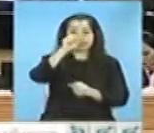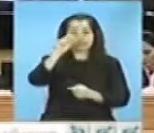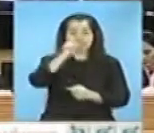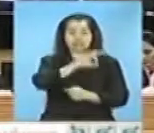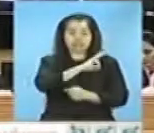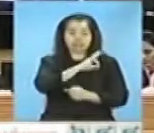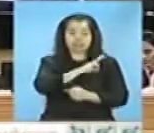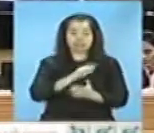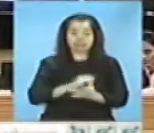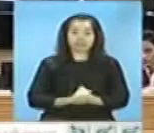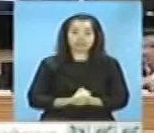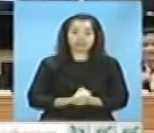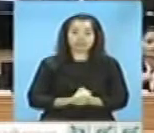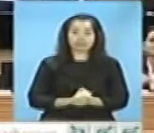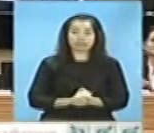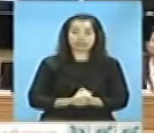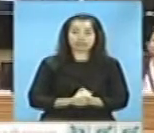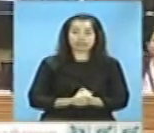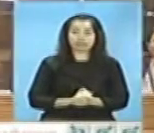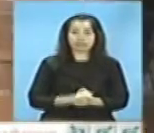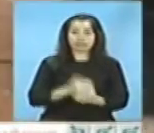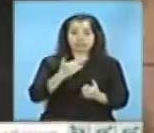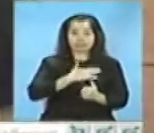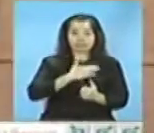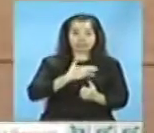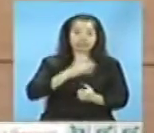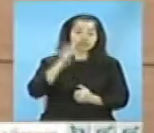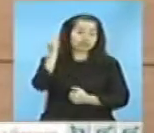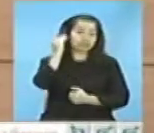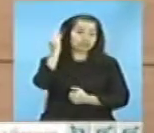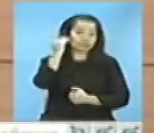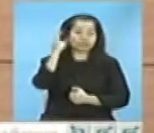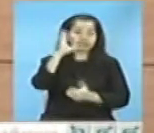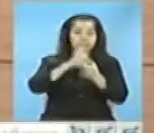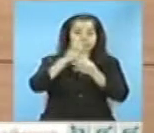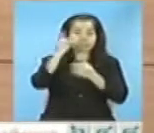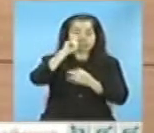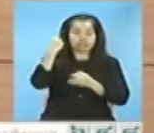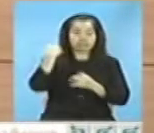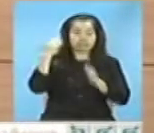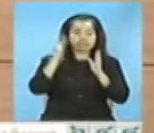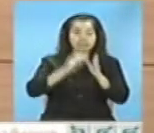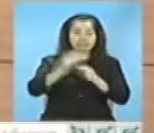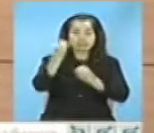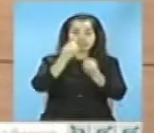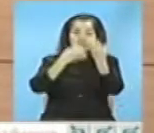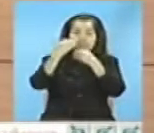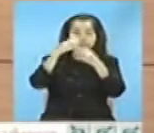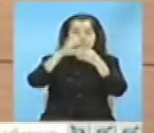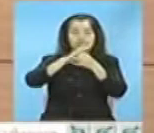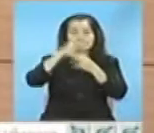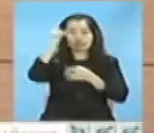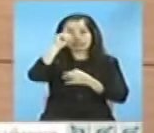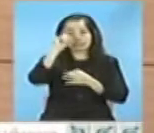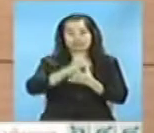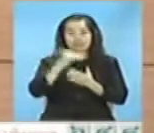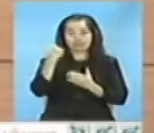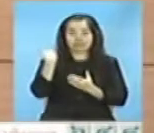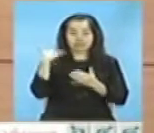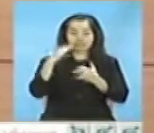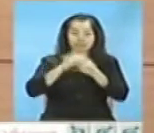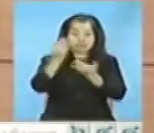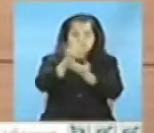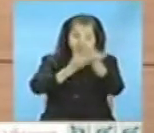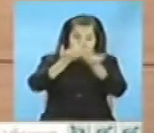าท่านประธานครับผมได้รับฟังที่ท่านเพื่อนสมาชิกได้ให้ข้อคิดเห็นในเรื่องของการพิจาร